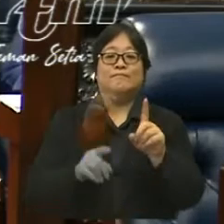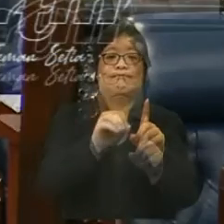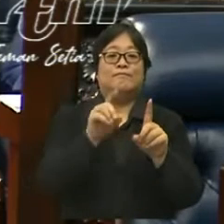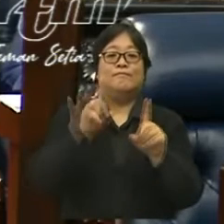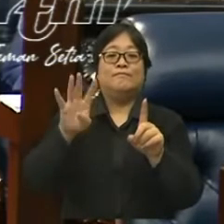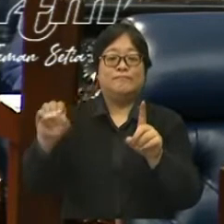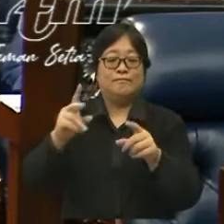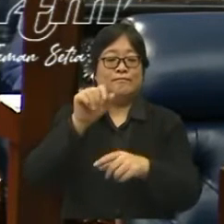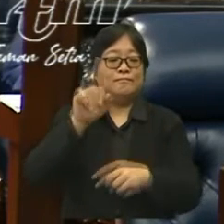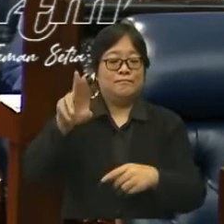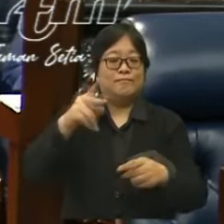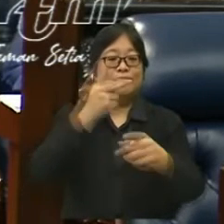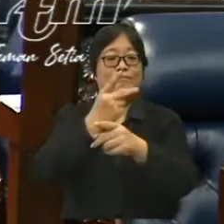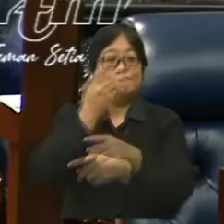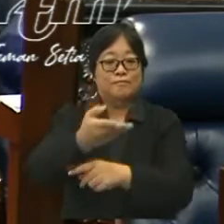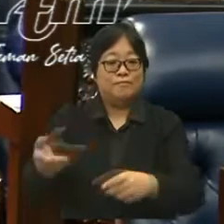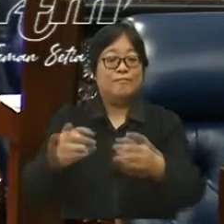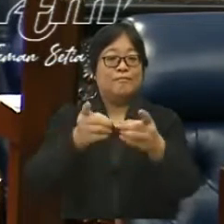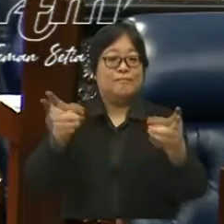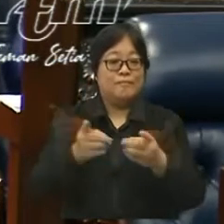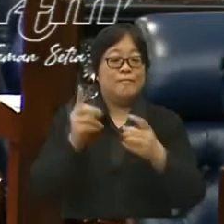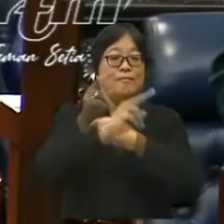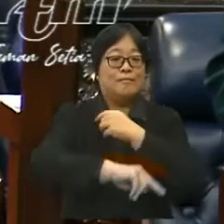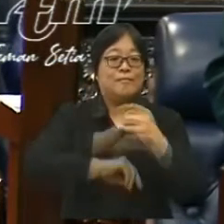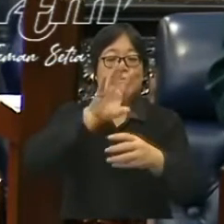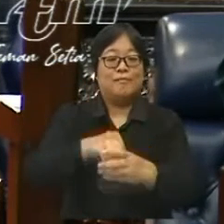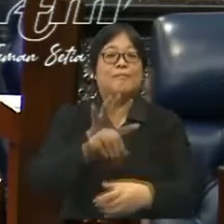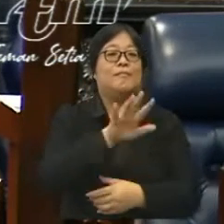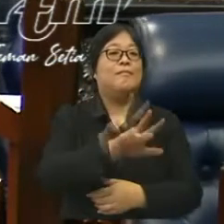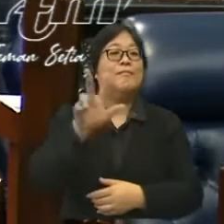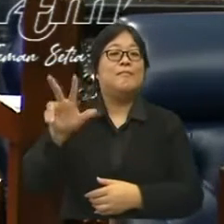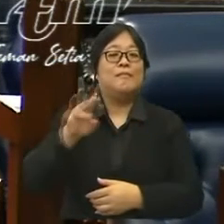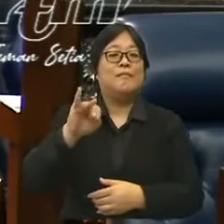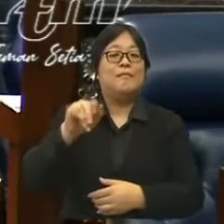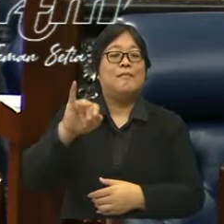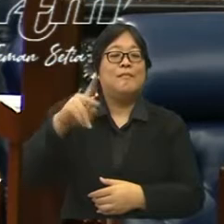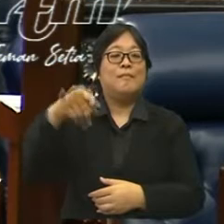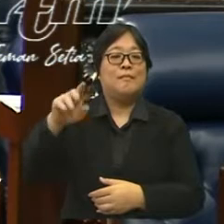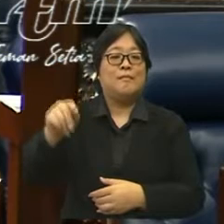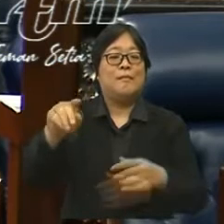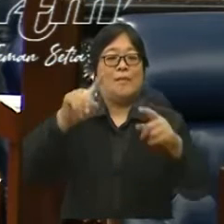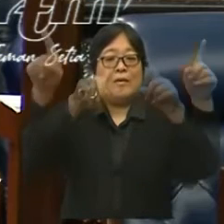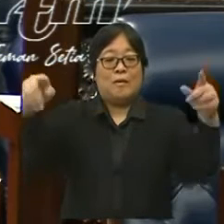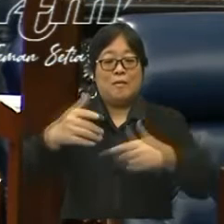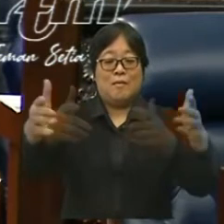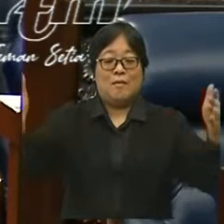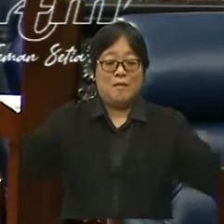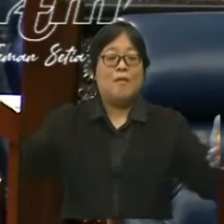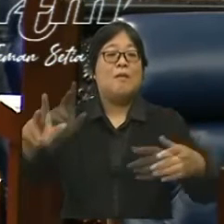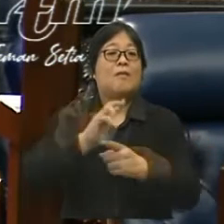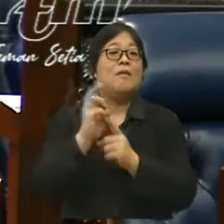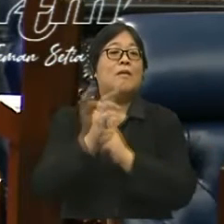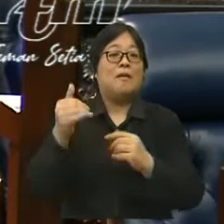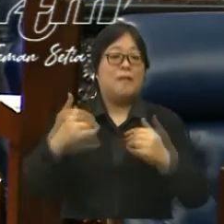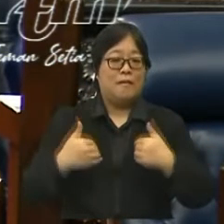140 buah stor bencana di peringkat negeri dan daerah termasuk 53 buah mini depo kontainer. Selain dari itu, JKM